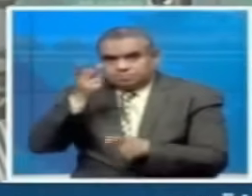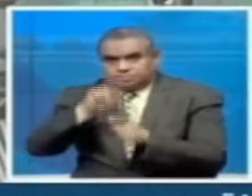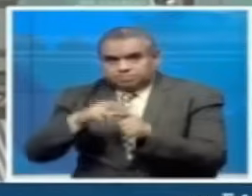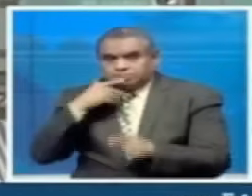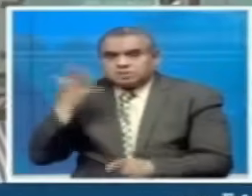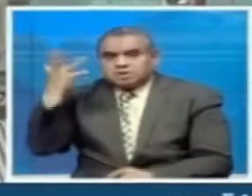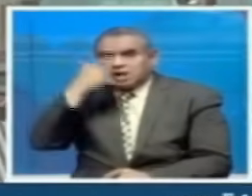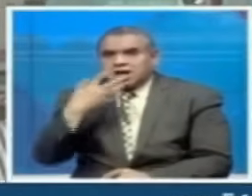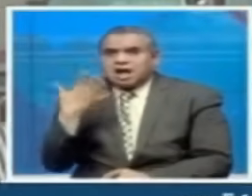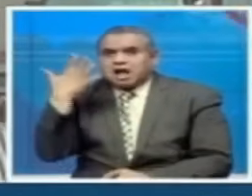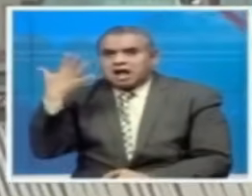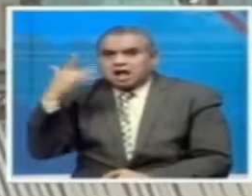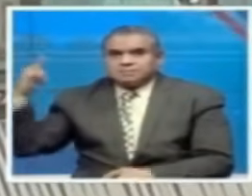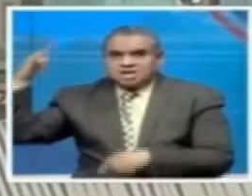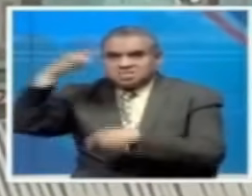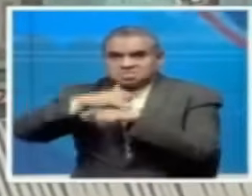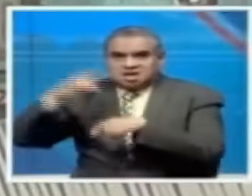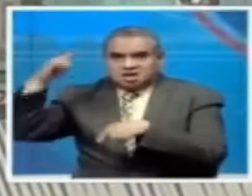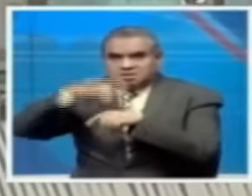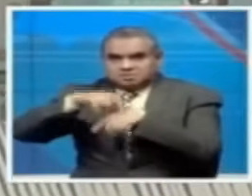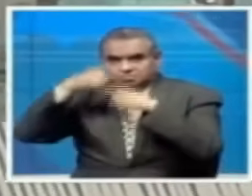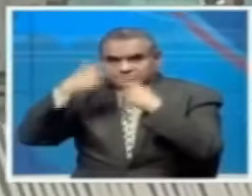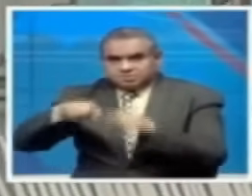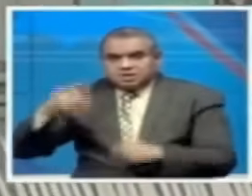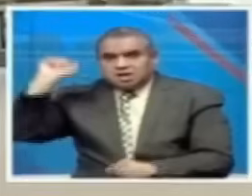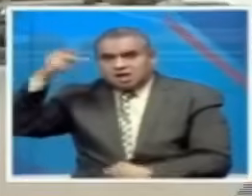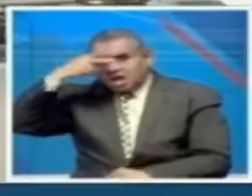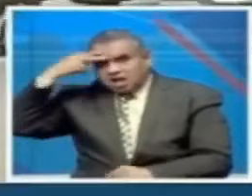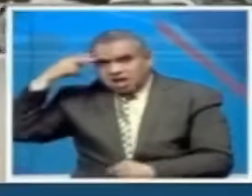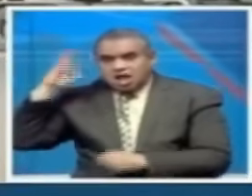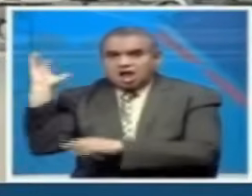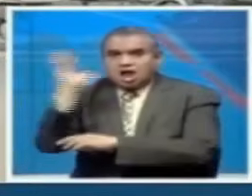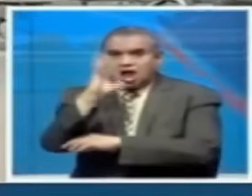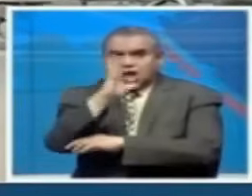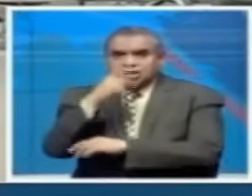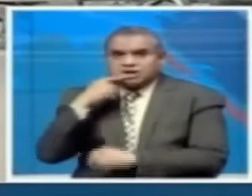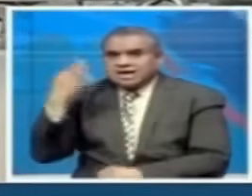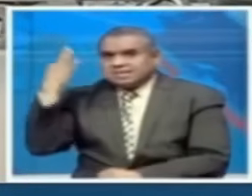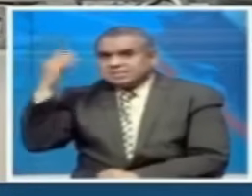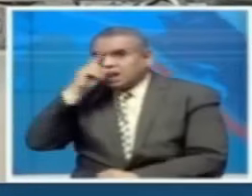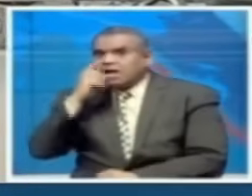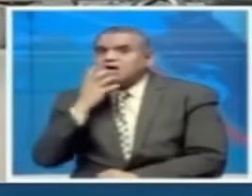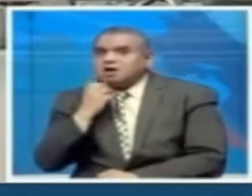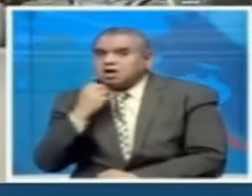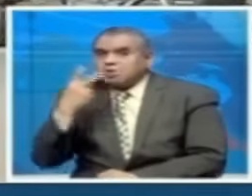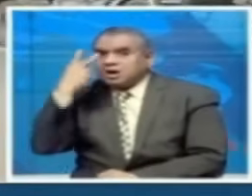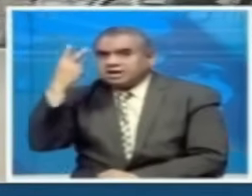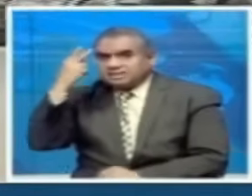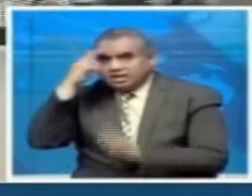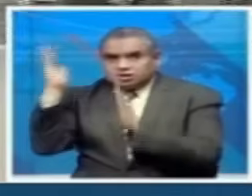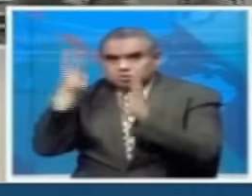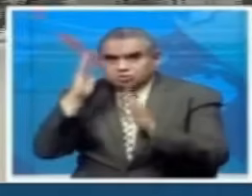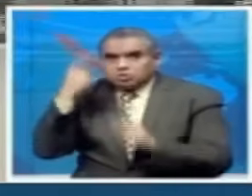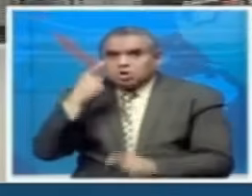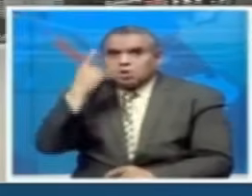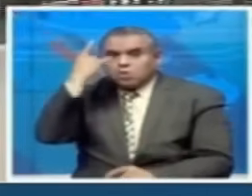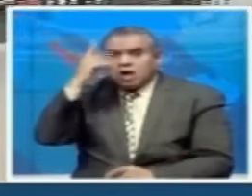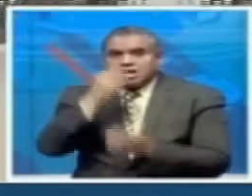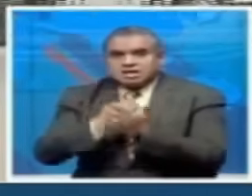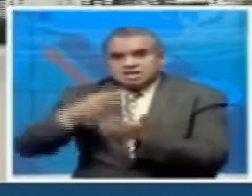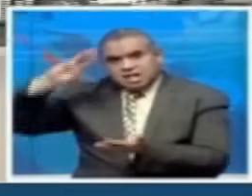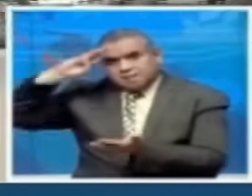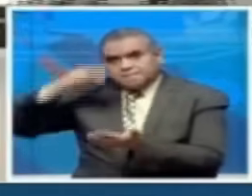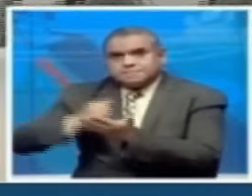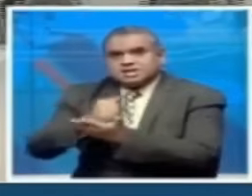وصول 5 طائرات مساعدات إلى مطار العريش، 3 من قطر وطائرتان من السعودية طائرة من بلجيكا